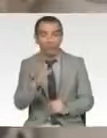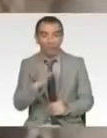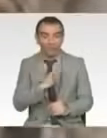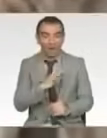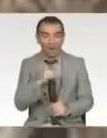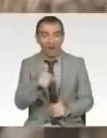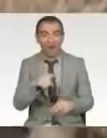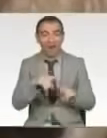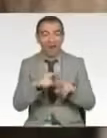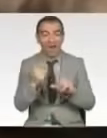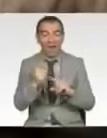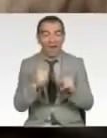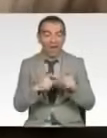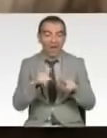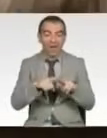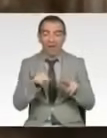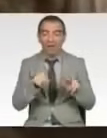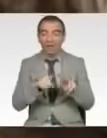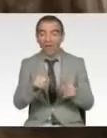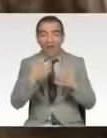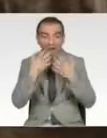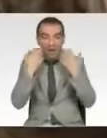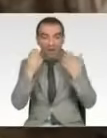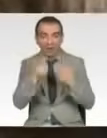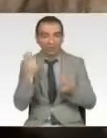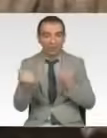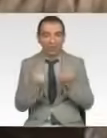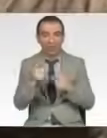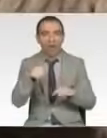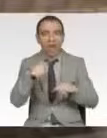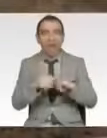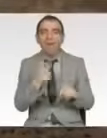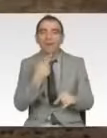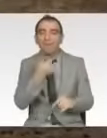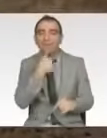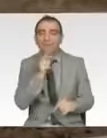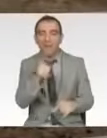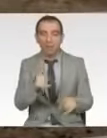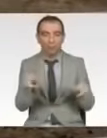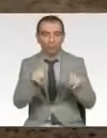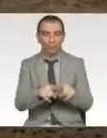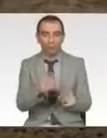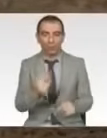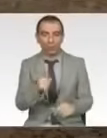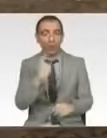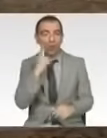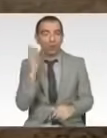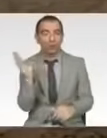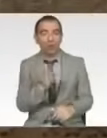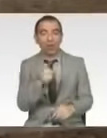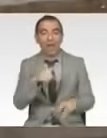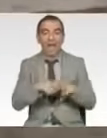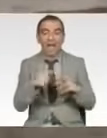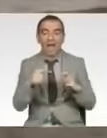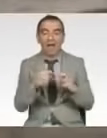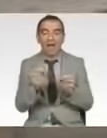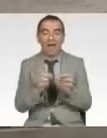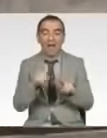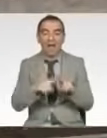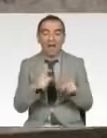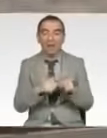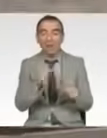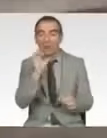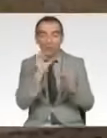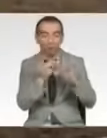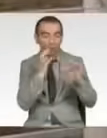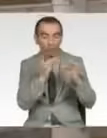Tokat'ta 10 yıldır hayvancılıkla uğraşan Hayri Bey ile buluşuyor. Evet, Tokat Erbağ ilçesinin Üzümlü köyündeyiz